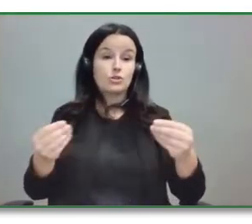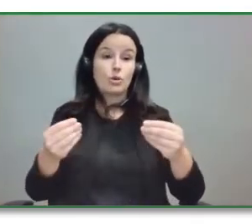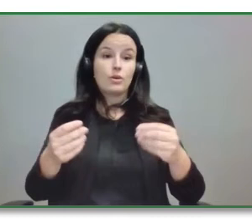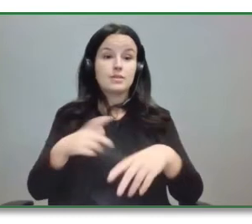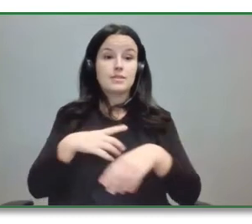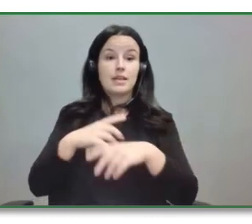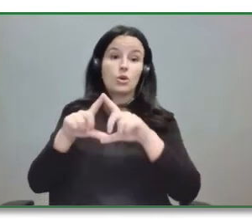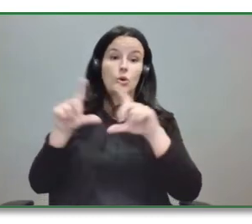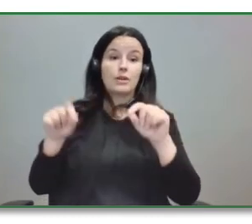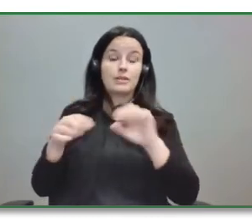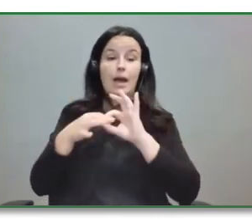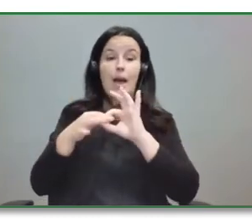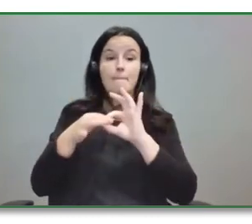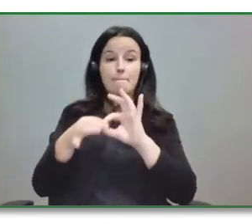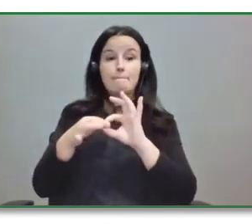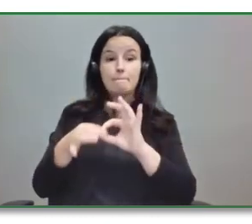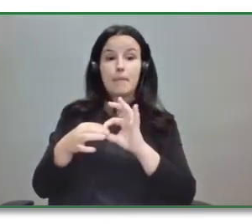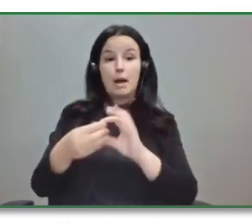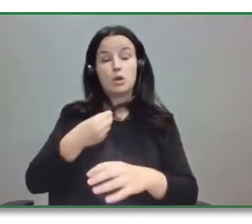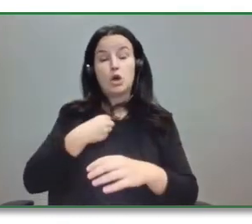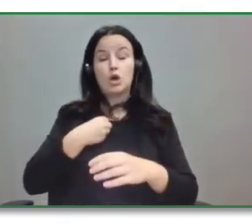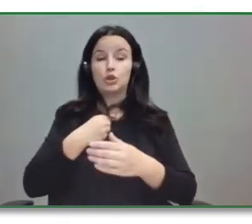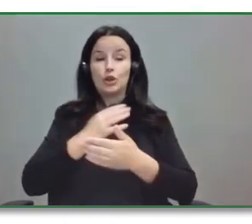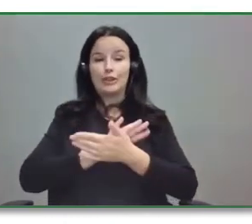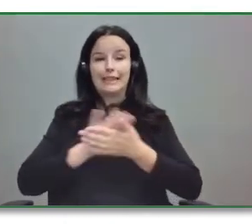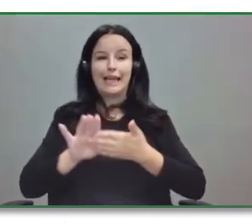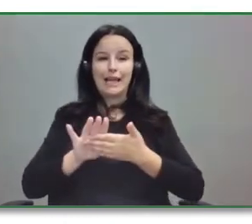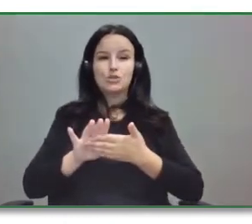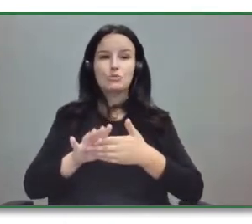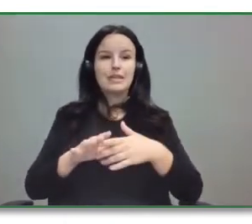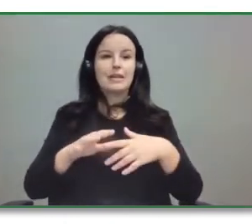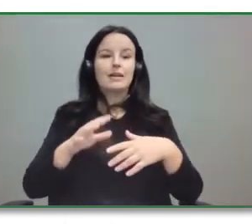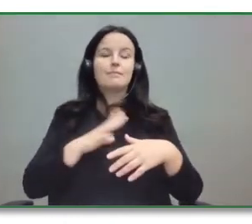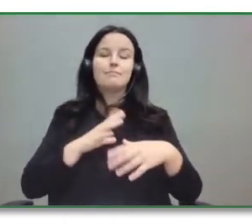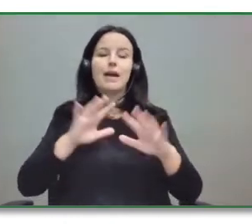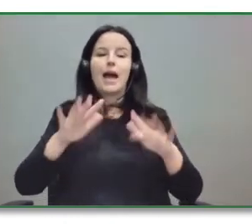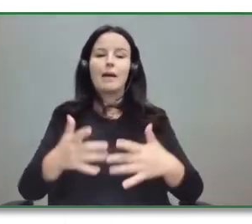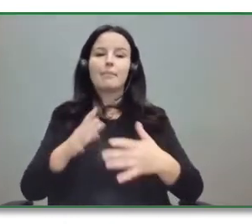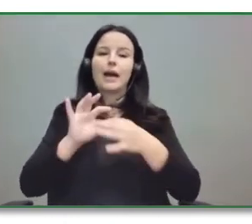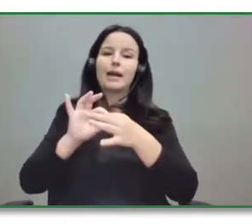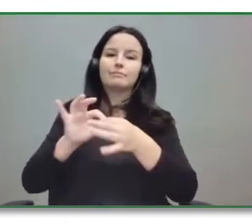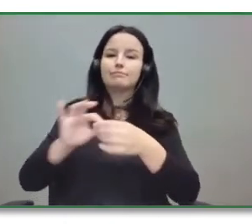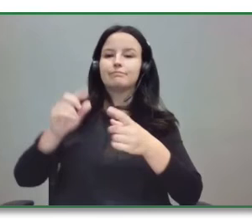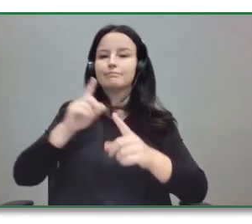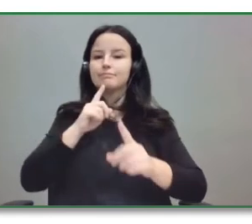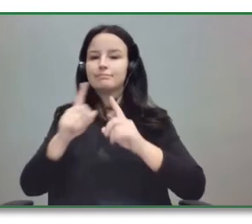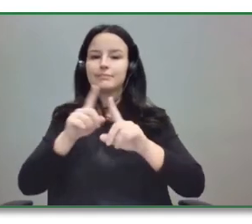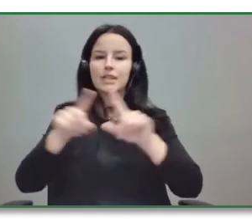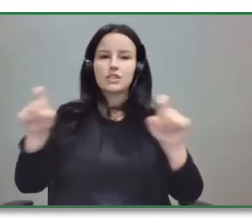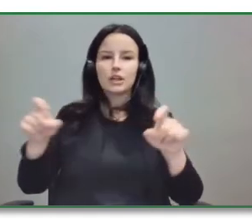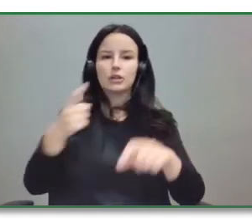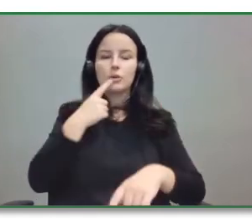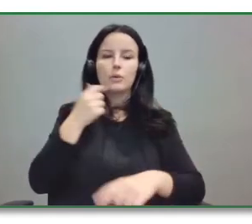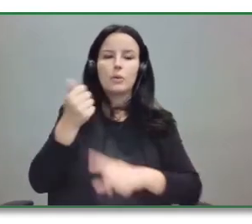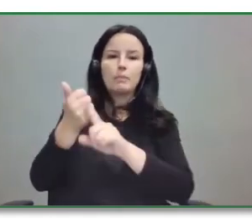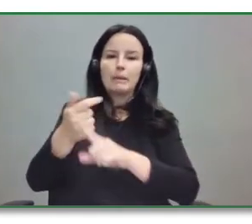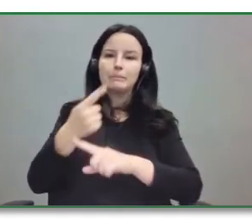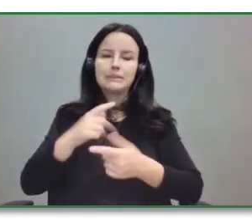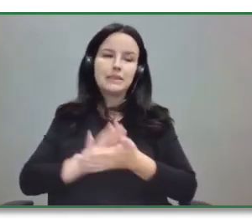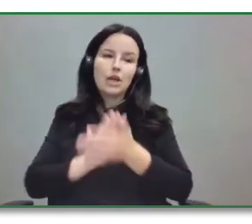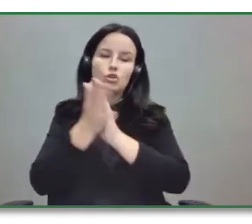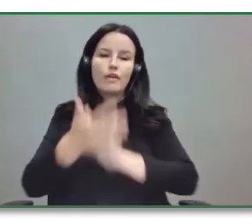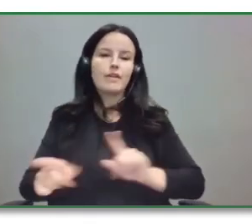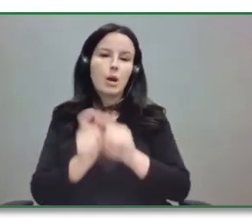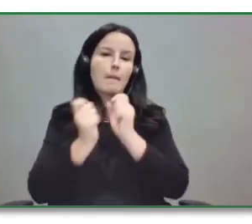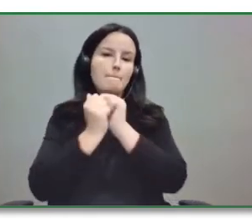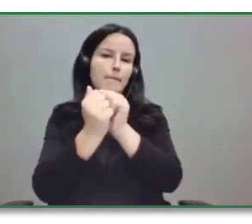parc qui me donnait droit à une entrée gratuite. Le résultat de mes interactions, c'est qu'ils me considèrent comme un partenaire communautaire et non